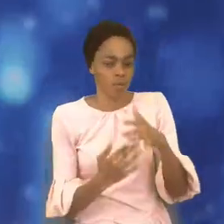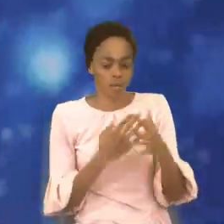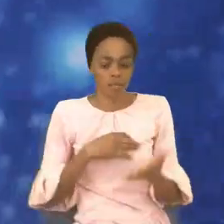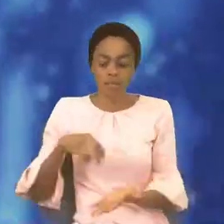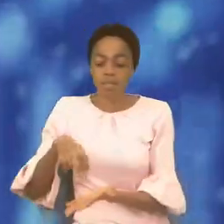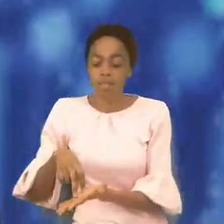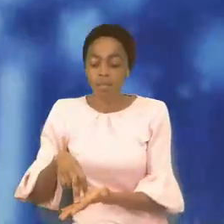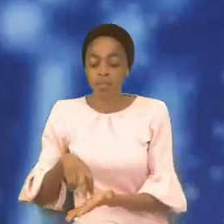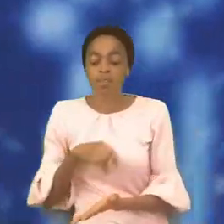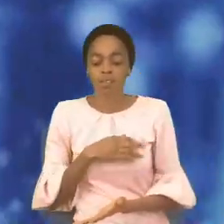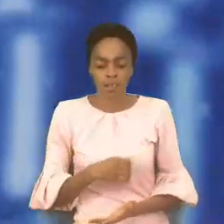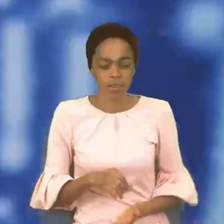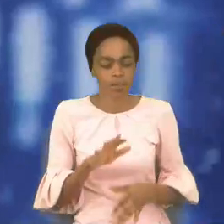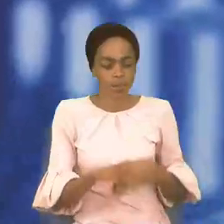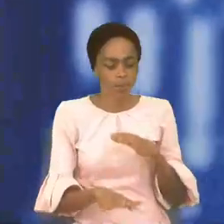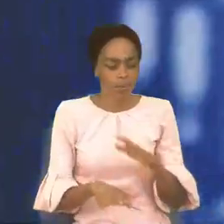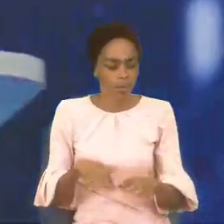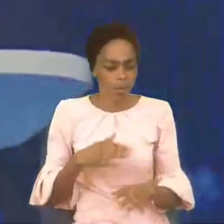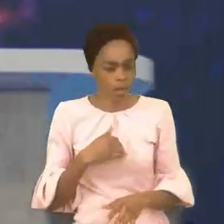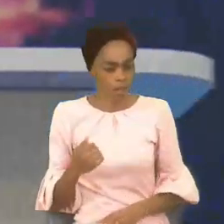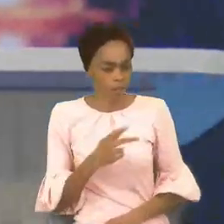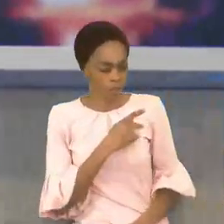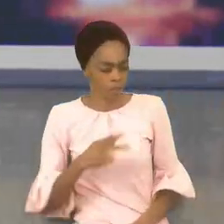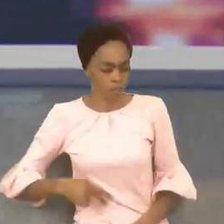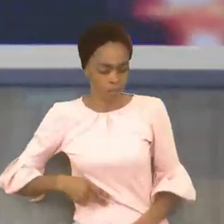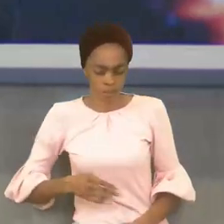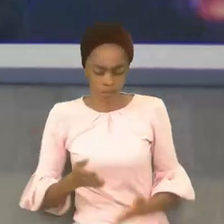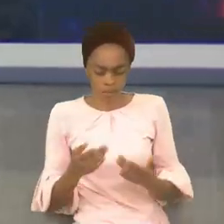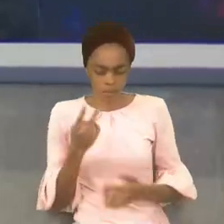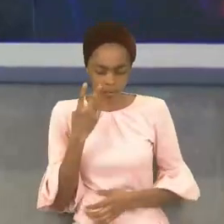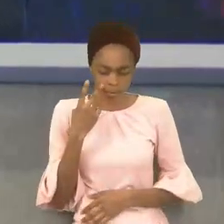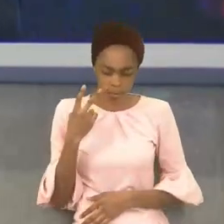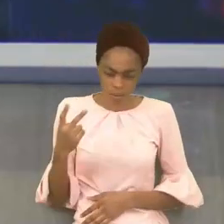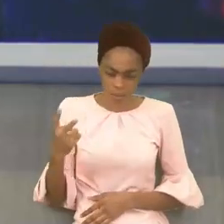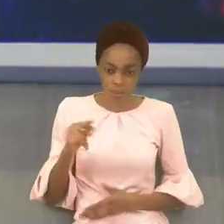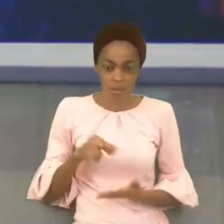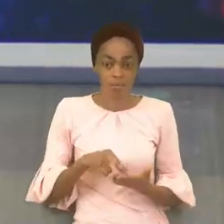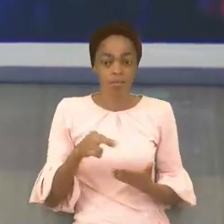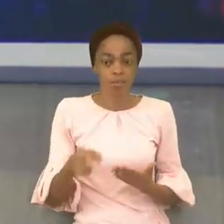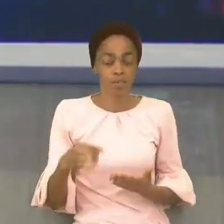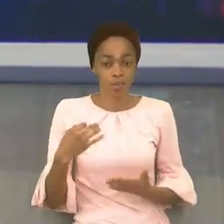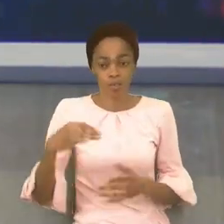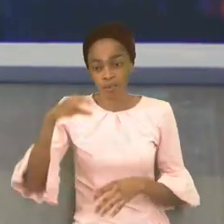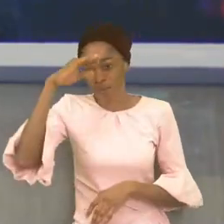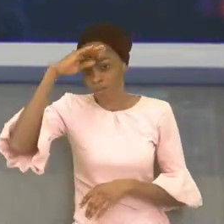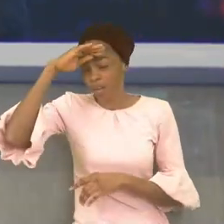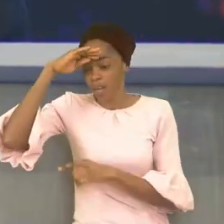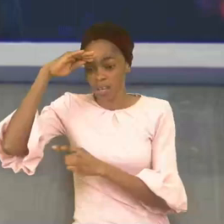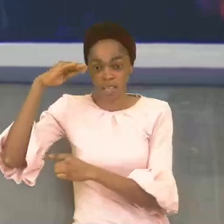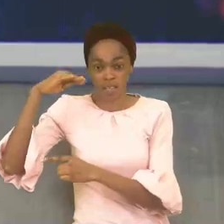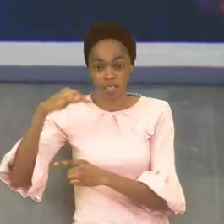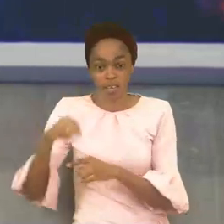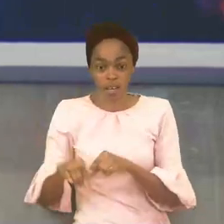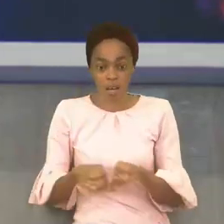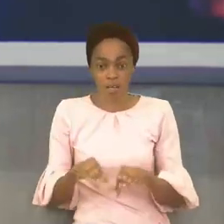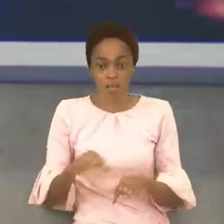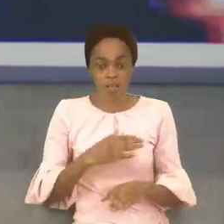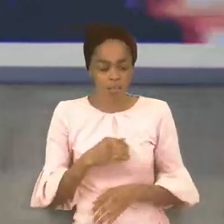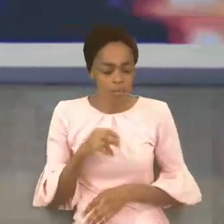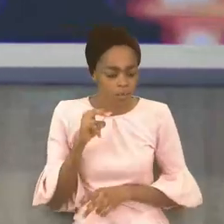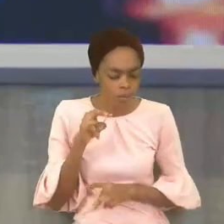marchaient. Et Nebuchadnezzar voulait voir le résultat de ses actions.